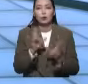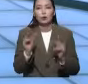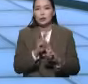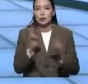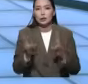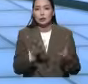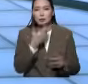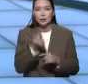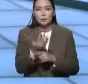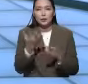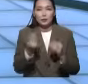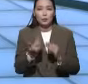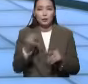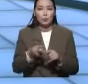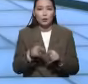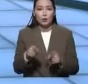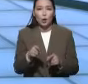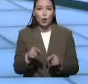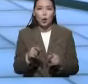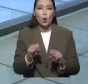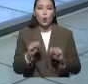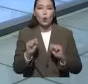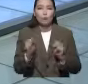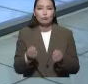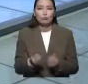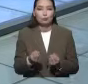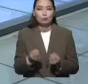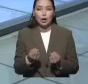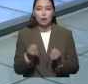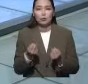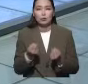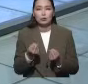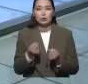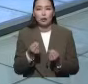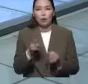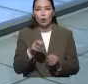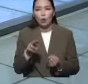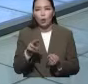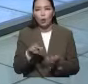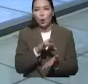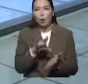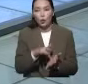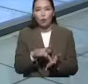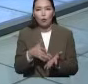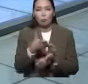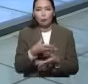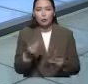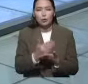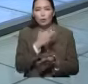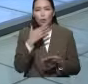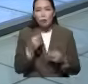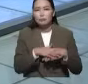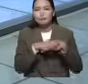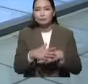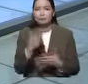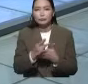дәл осы өңірде жасанды мұз қалашығы еріп кетті. Жаңа жылдық безендіруге жыл сайын бюджеттен қыруар қаржы бөлінеді, бірақ